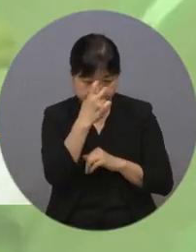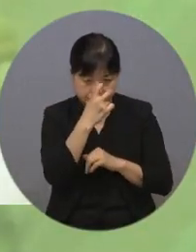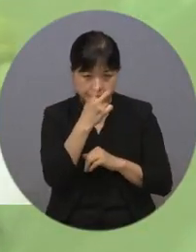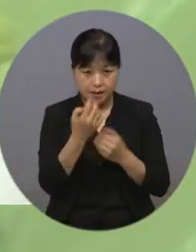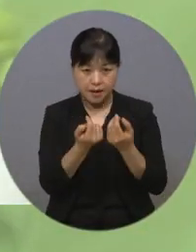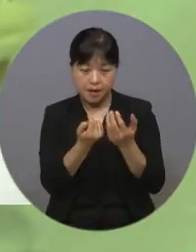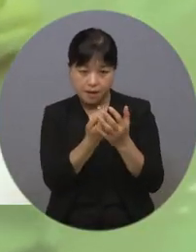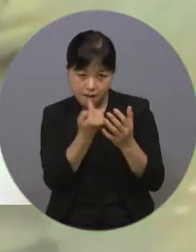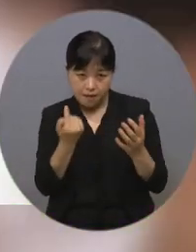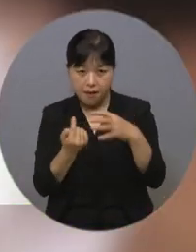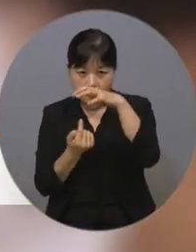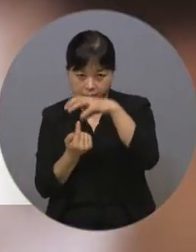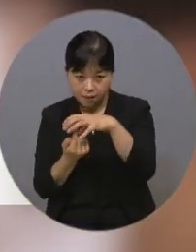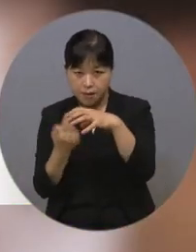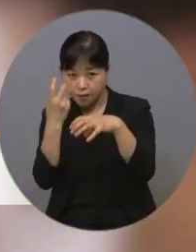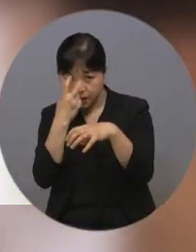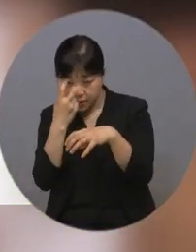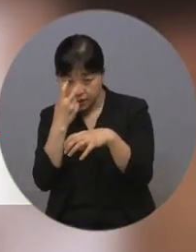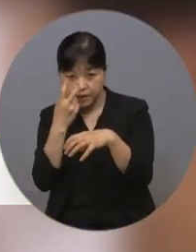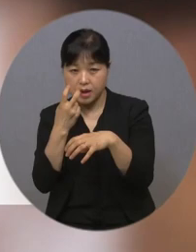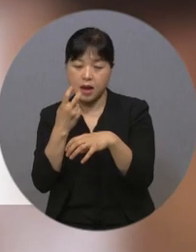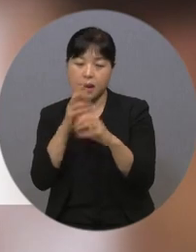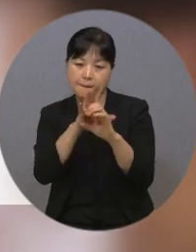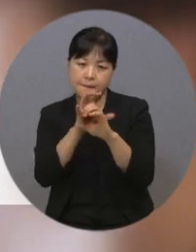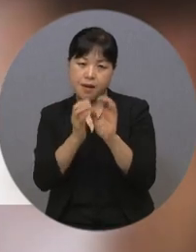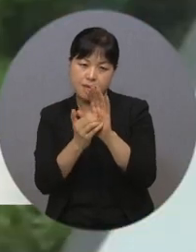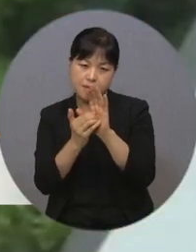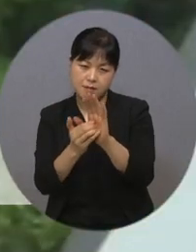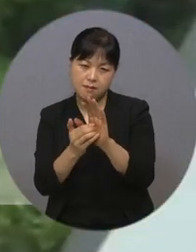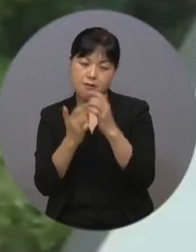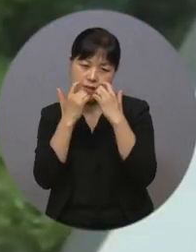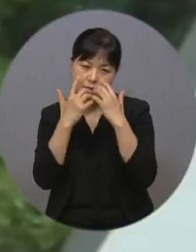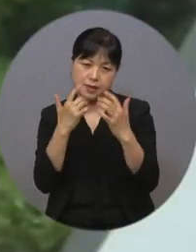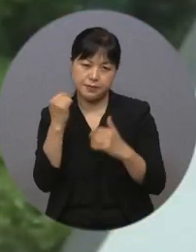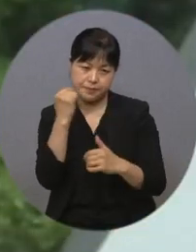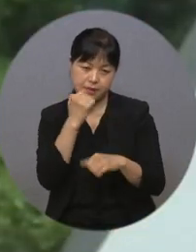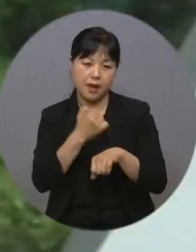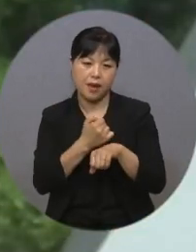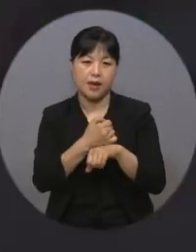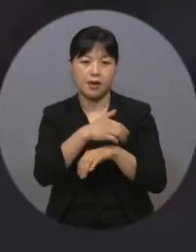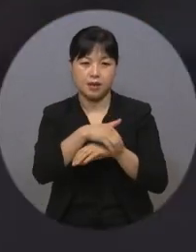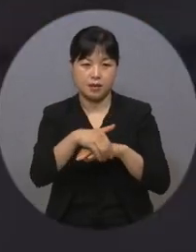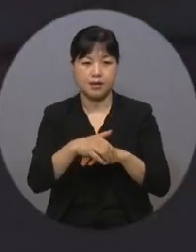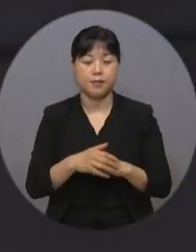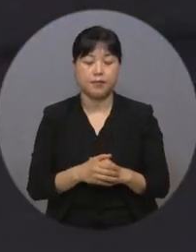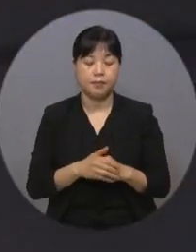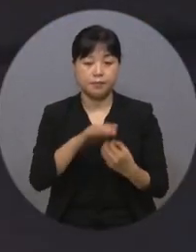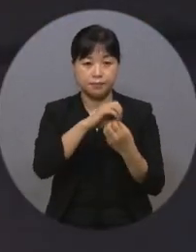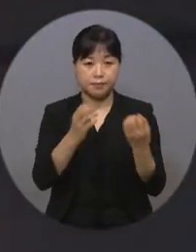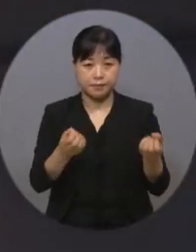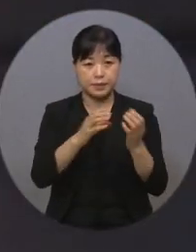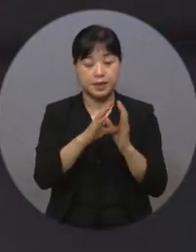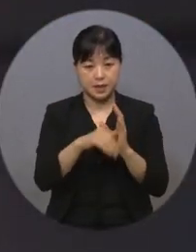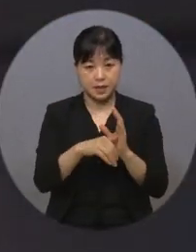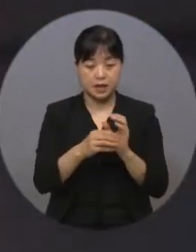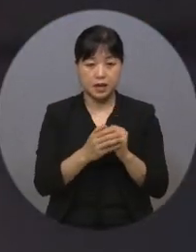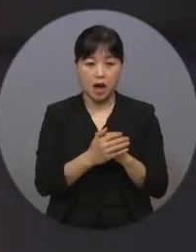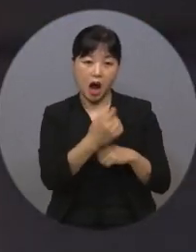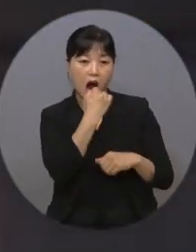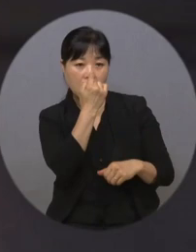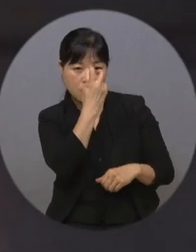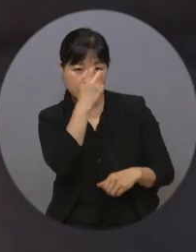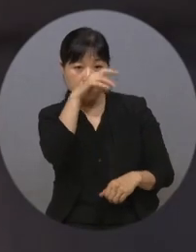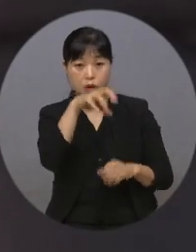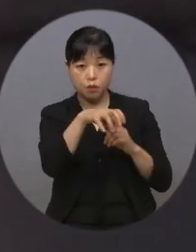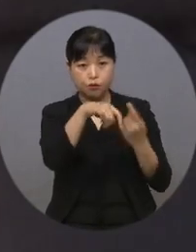관리 강화 등 방역관리 태세를 유지할 계획입니다. 특히 연휴 기간에도 선별진료소는 차질